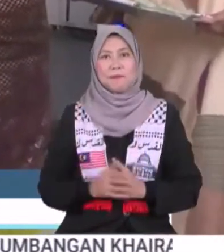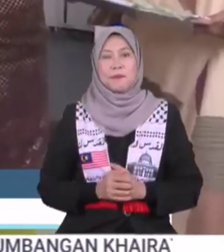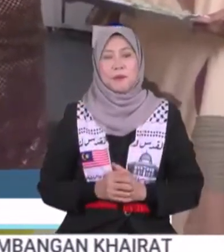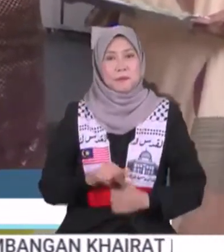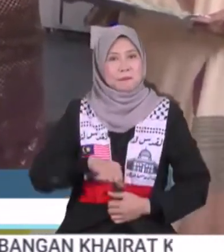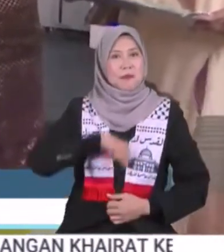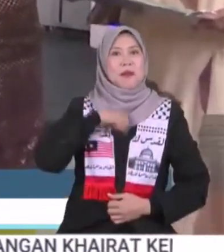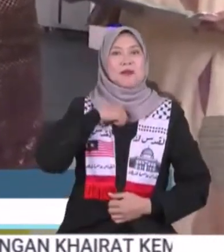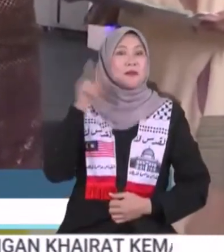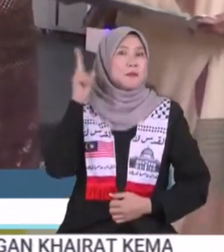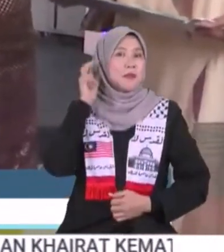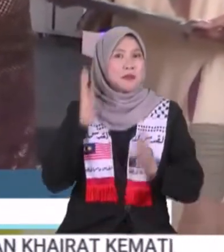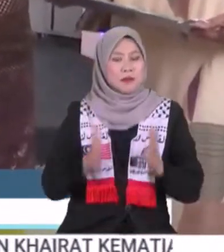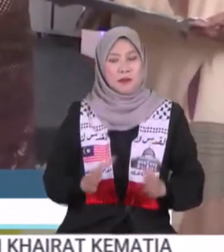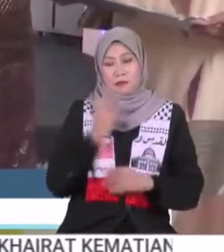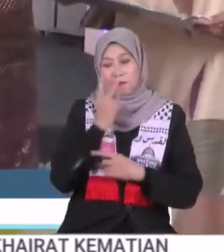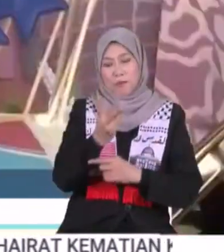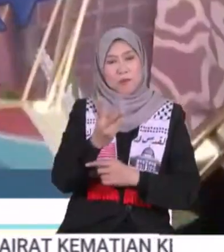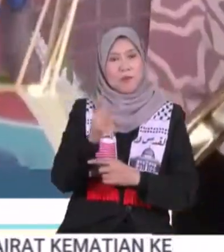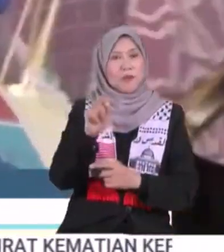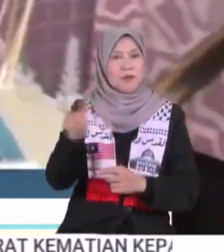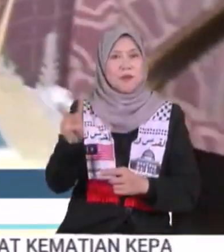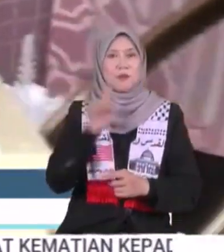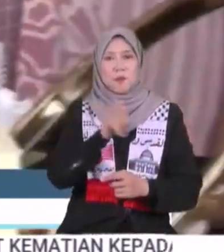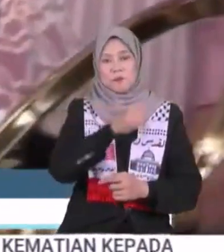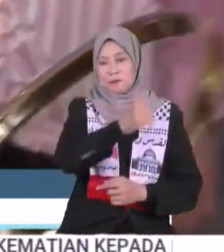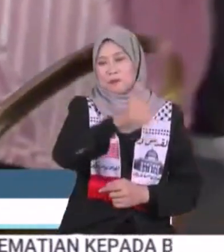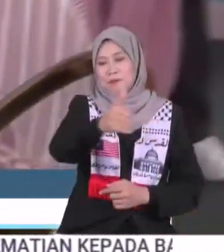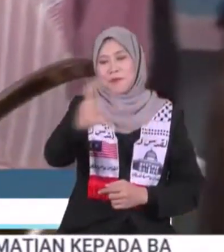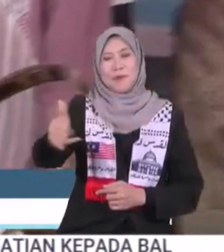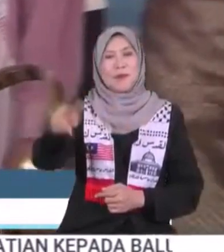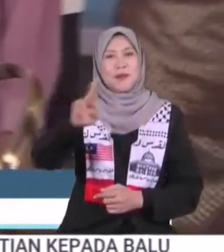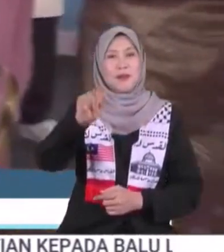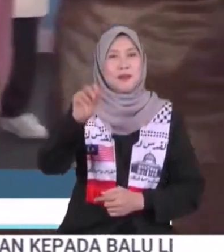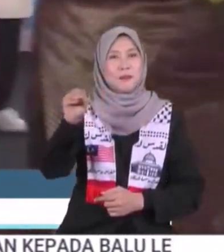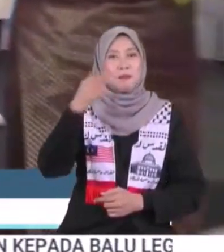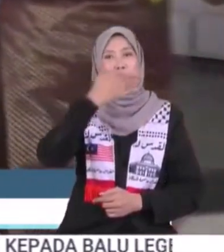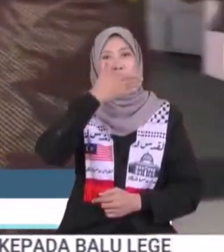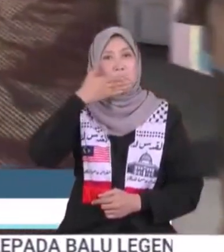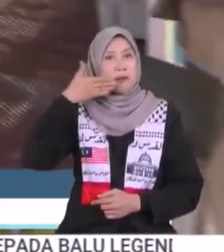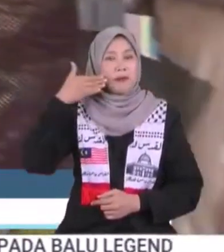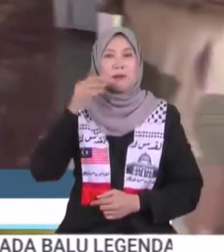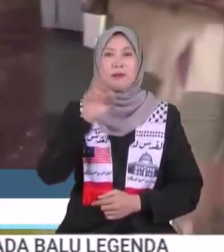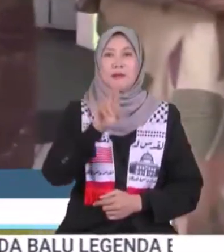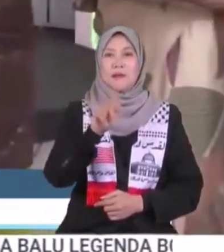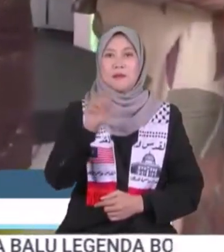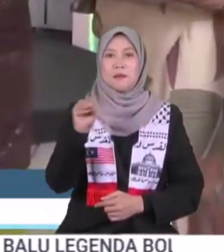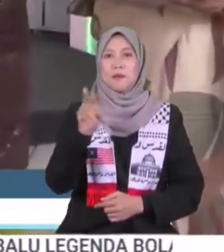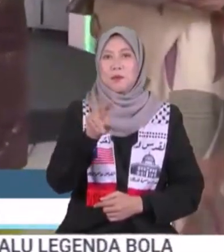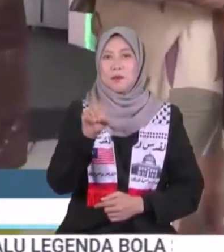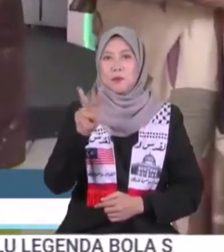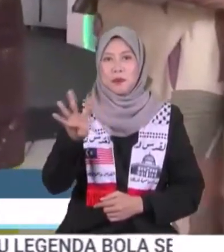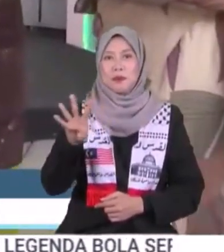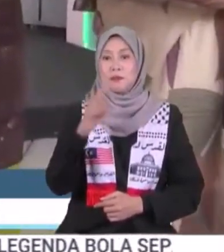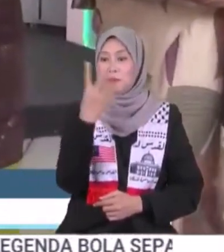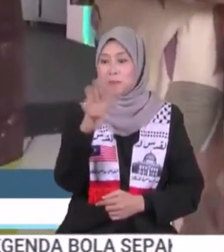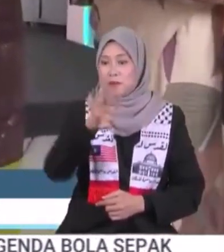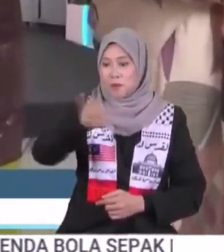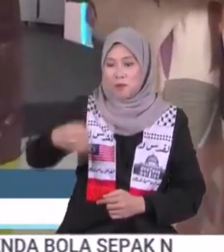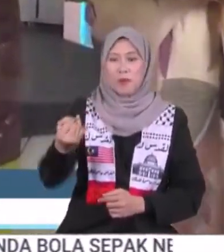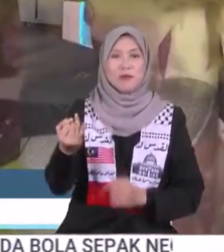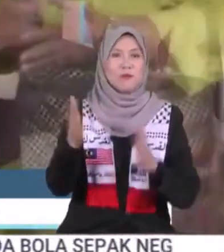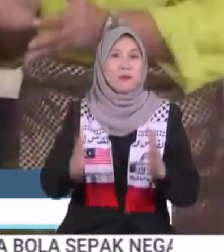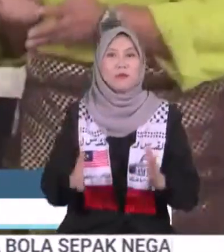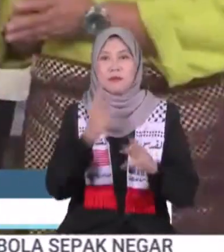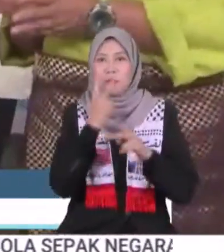Lebih membanggakan, pendengar dan penonton jelajah Ramadan RTM 2024 mencatat 14 juta tontonan secara langsung menerusi media